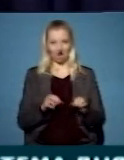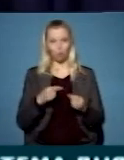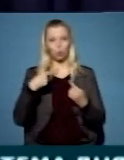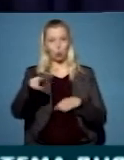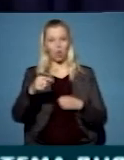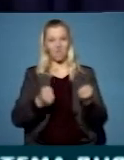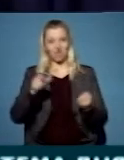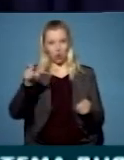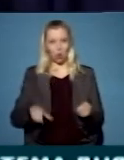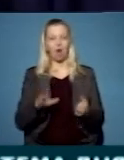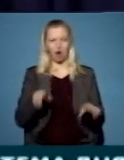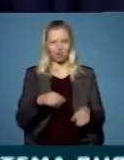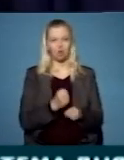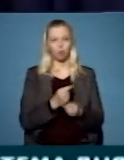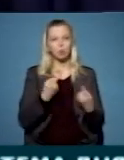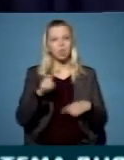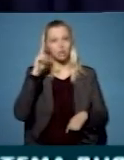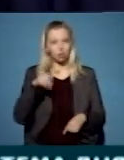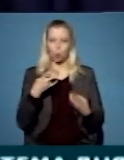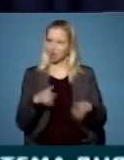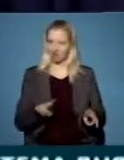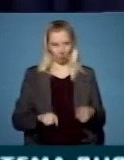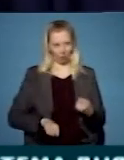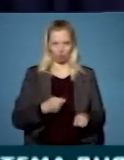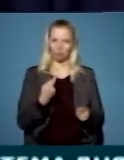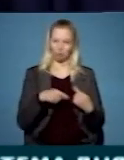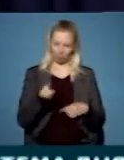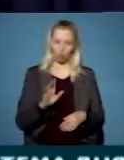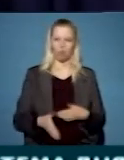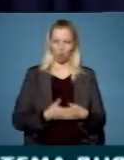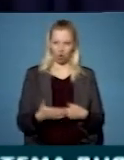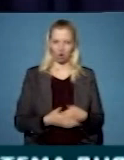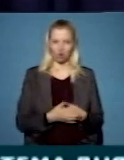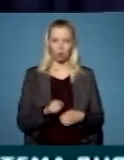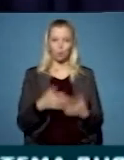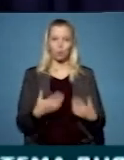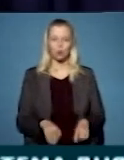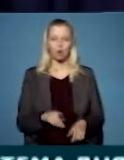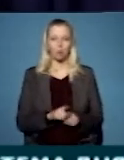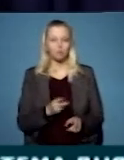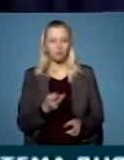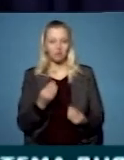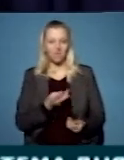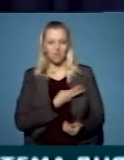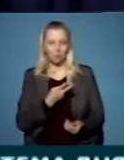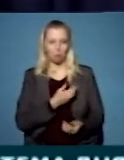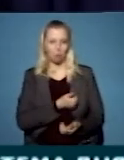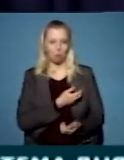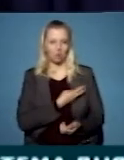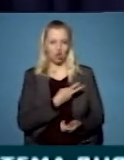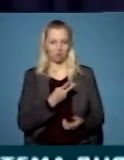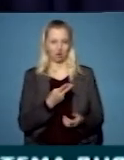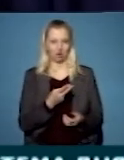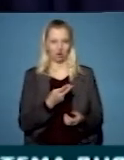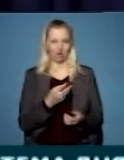водієві, ну нехай так робить. Тобто, щоб інші знали, що не варто порушувати, інакше ти будеш покараний. Тобто це вже стимулює водіїв вести себе правильно. А якщо